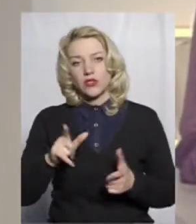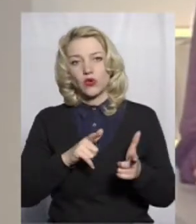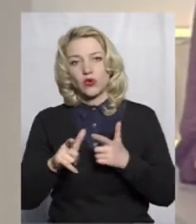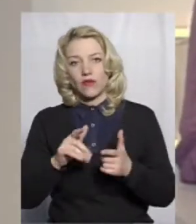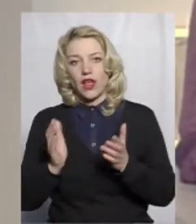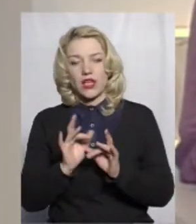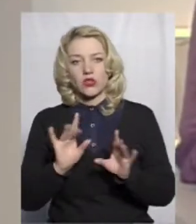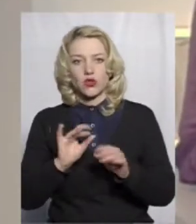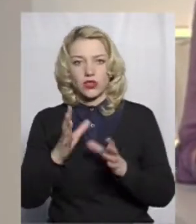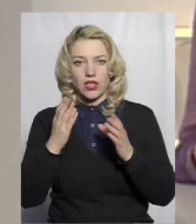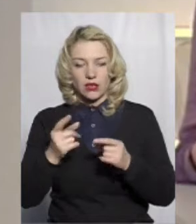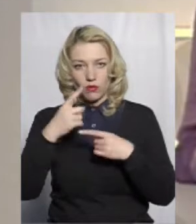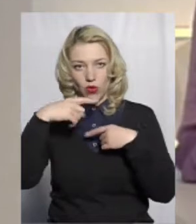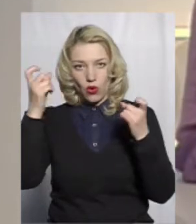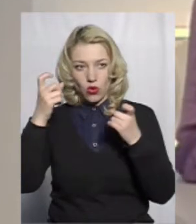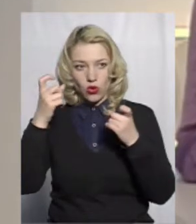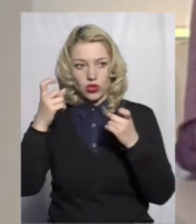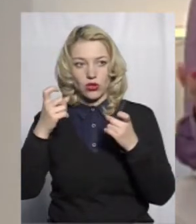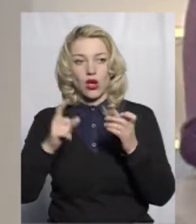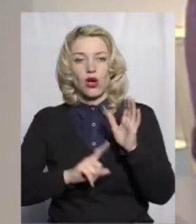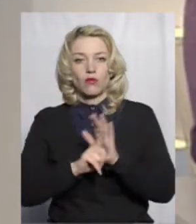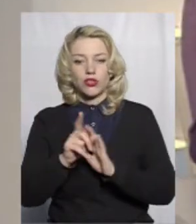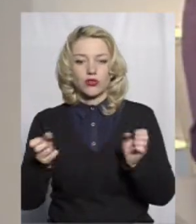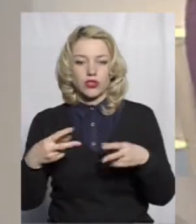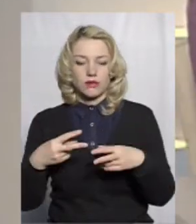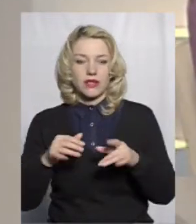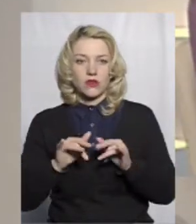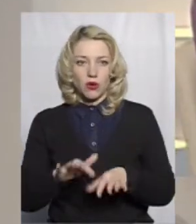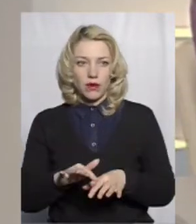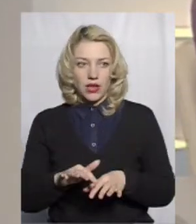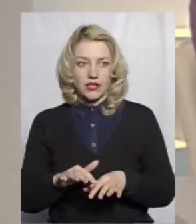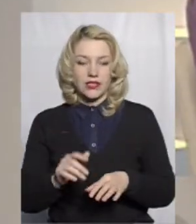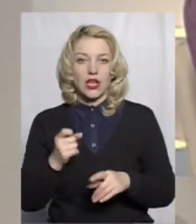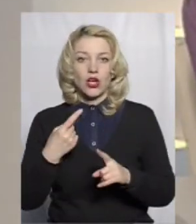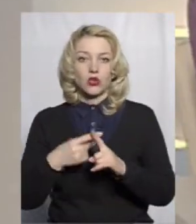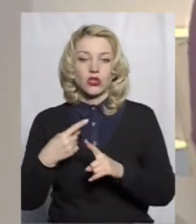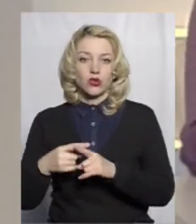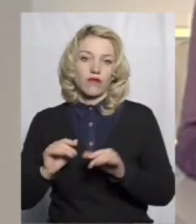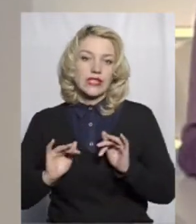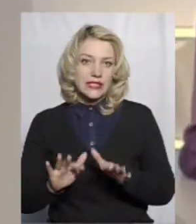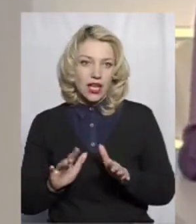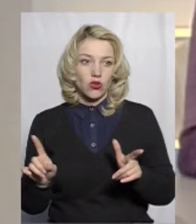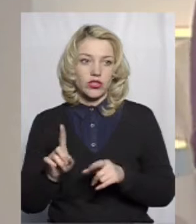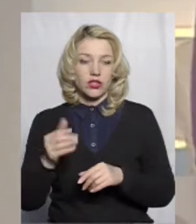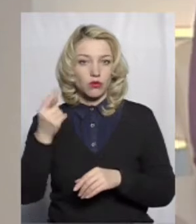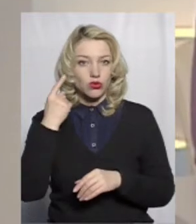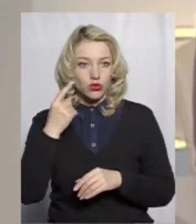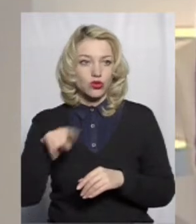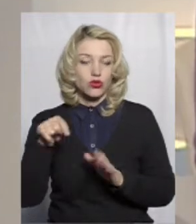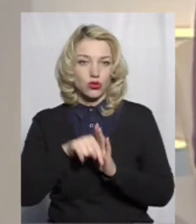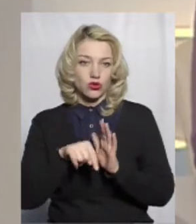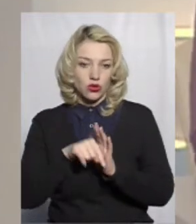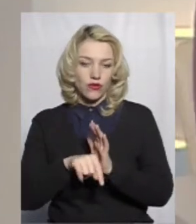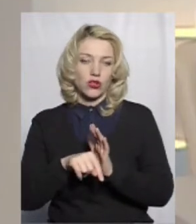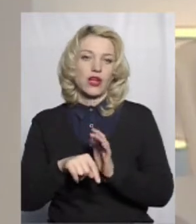сюжет у день проголошеного початку спецоперації або додаткових заходів, як ми почули, стосовно